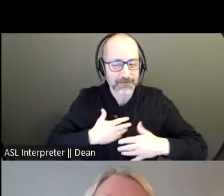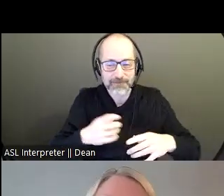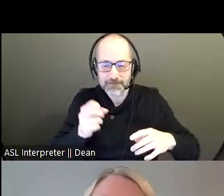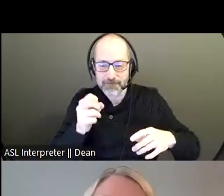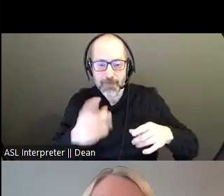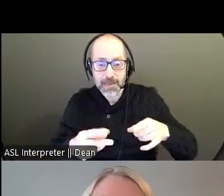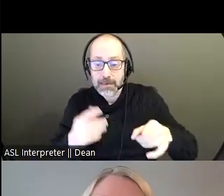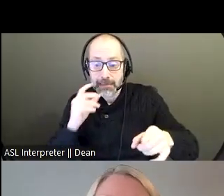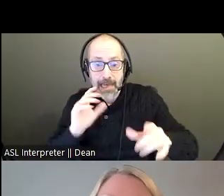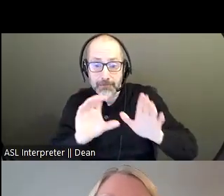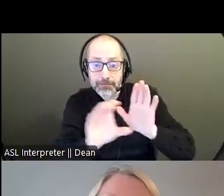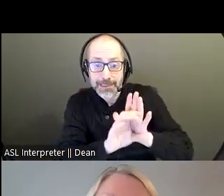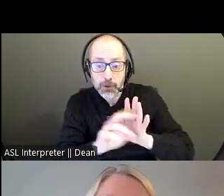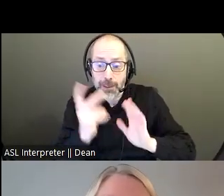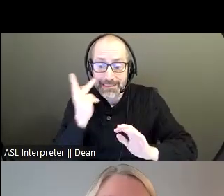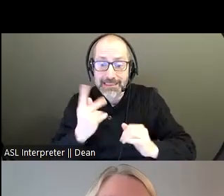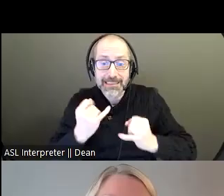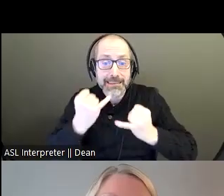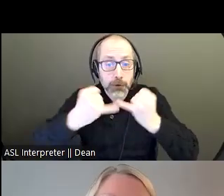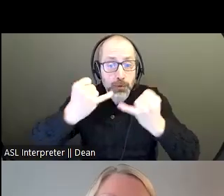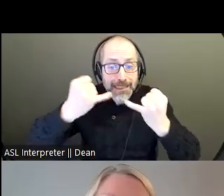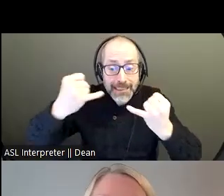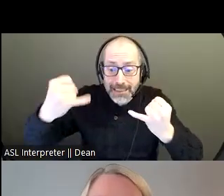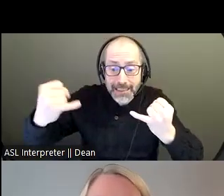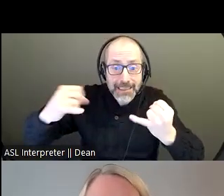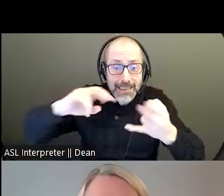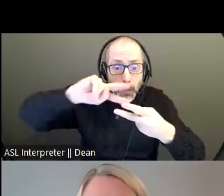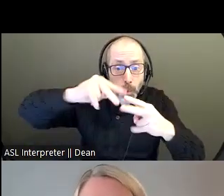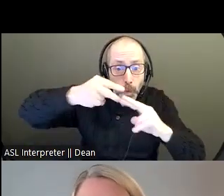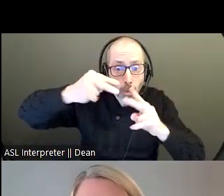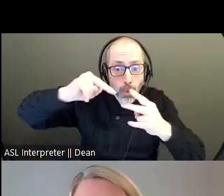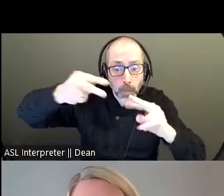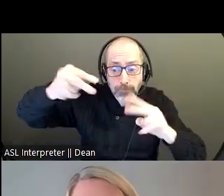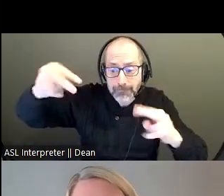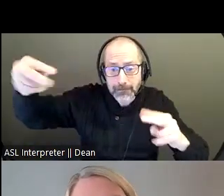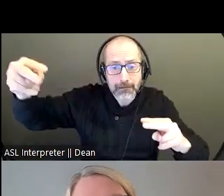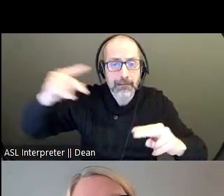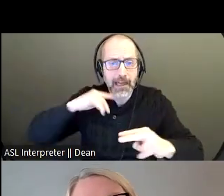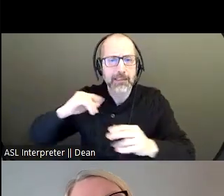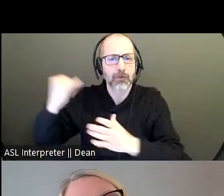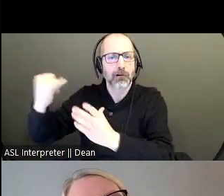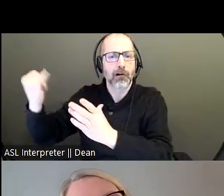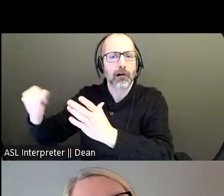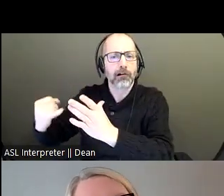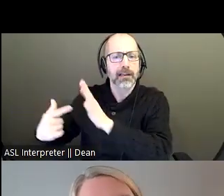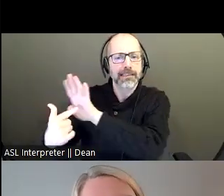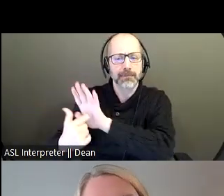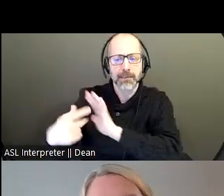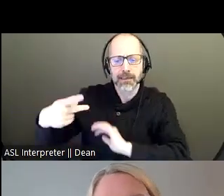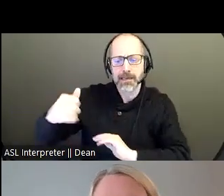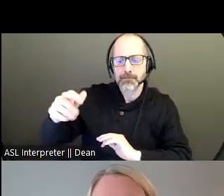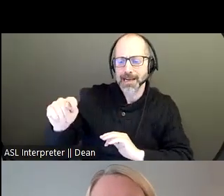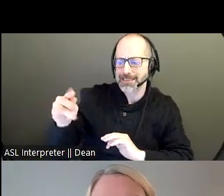à l'écran, j'ai des cordons sensoriels tressés qui ont été faits pour mon